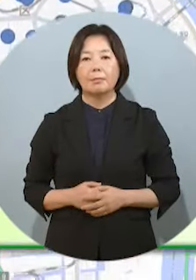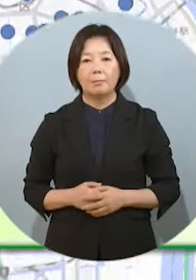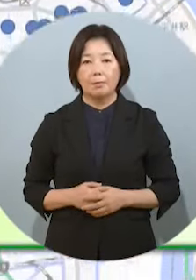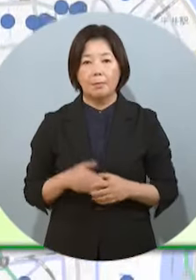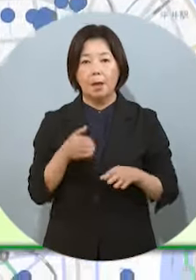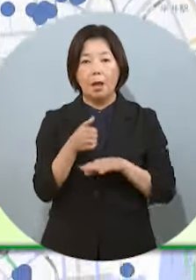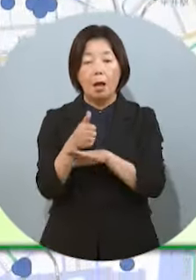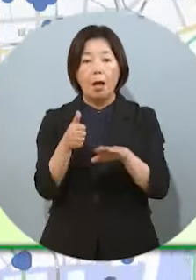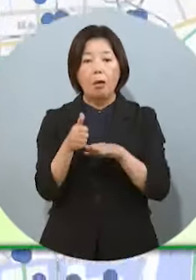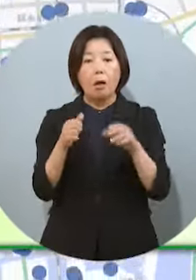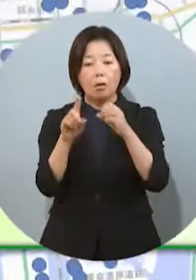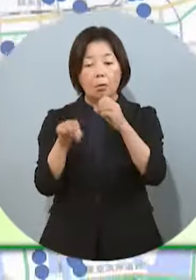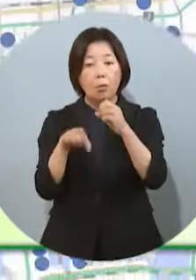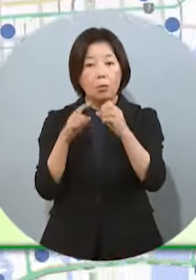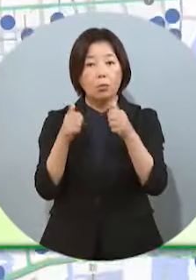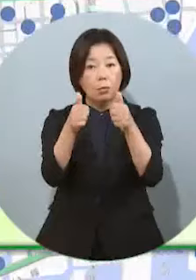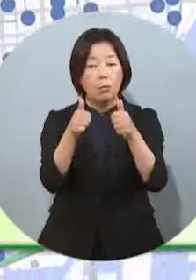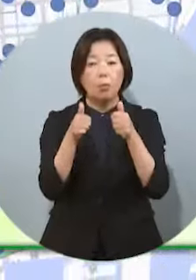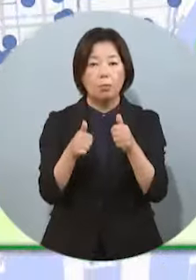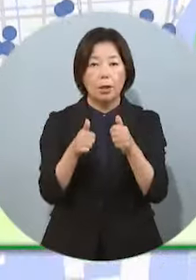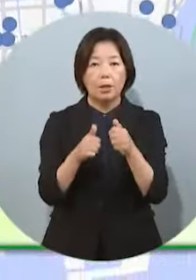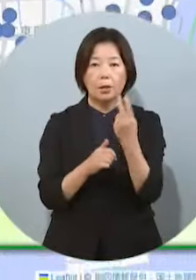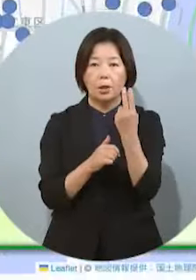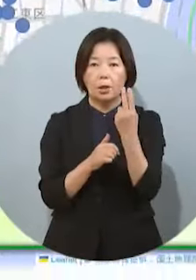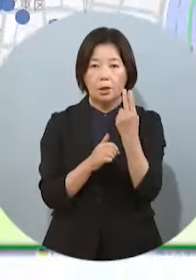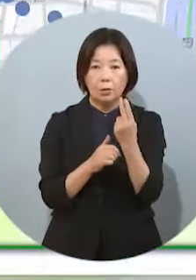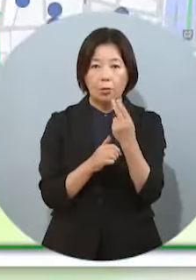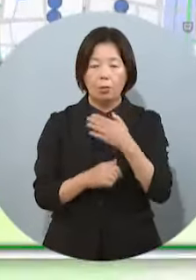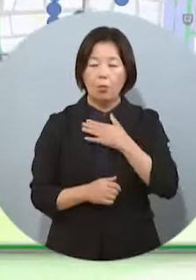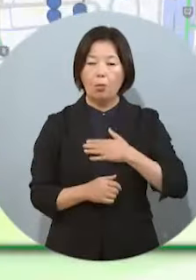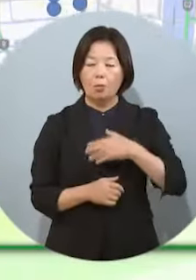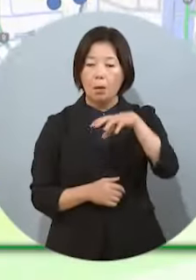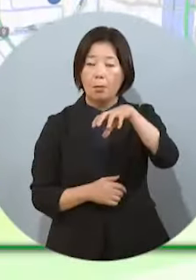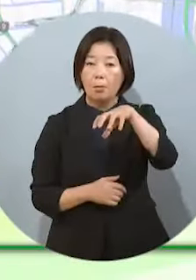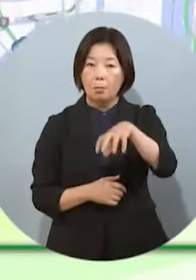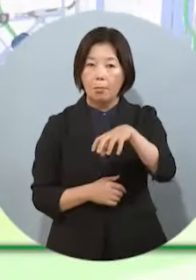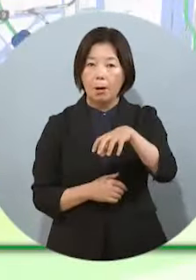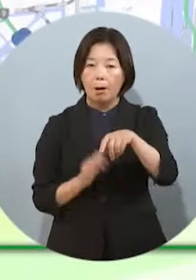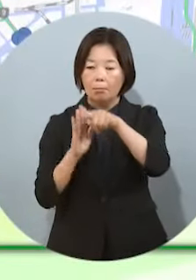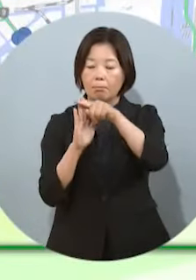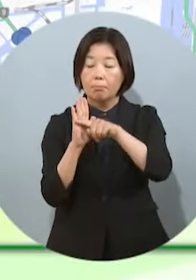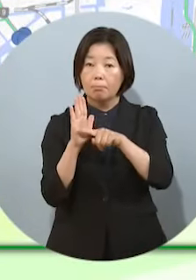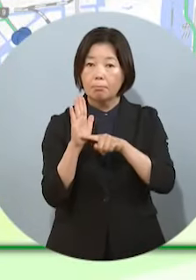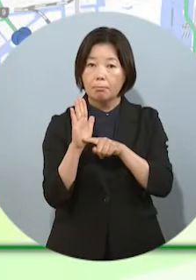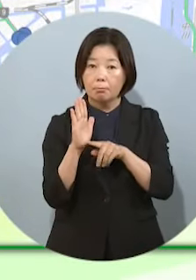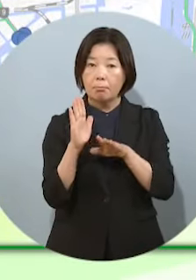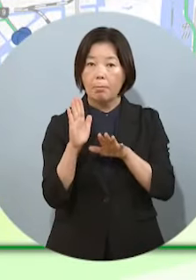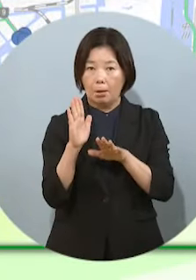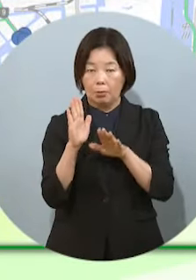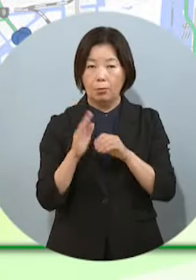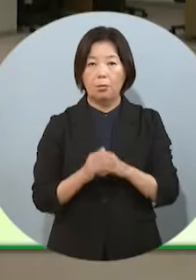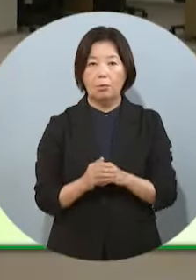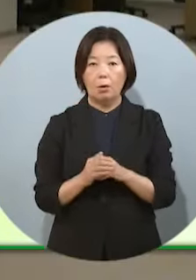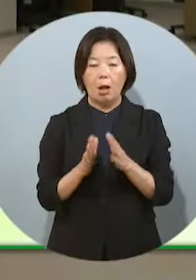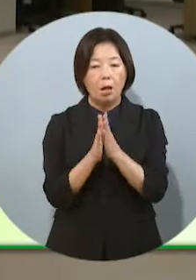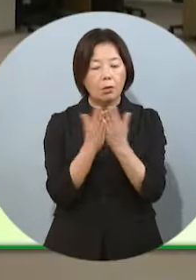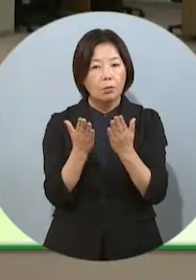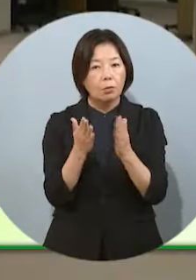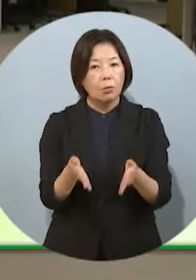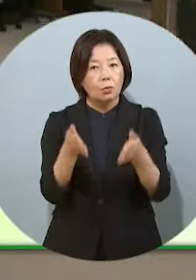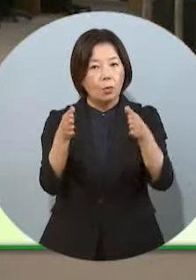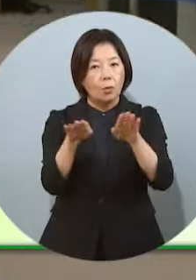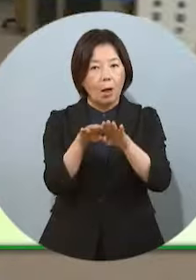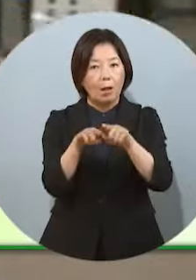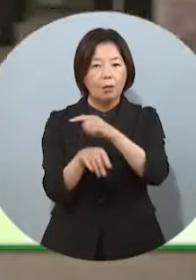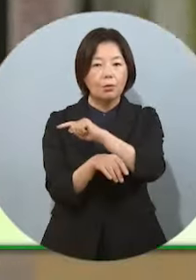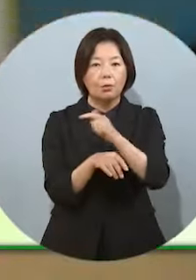環境局のホームページには、都内のクールシェアスポットなどを掲載しています。図書館などの 身